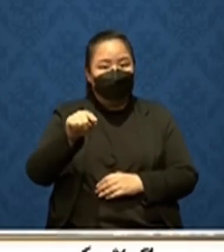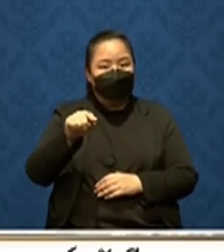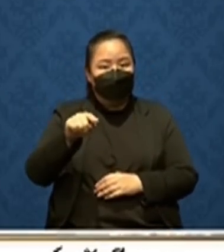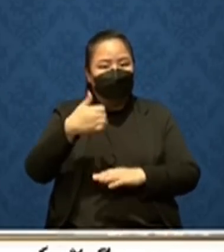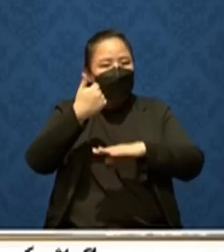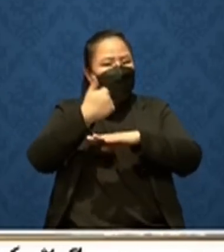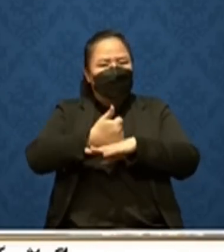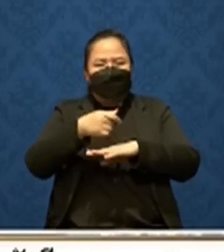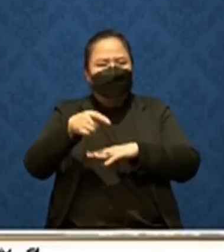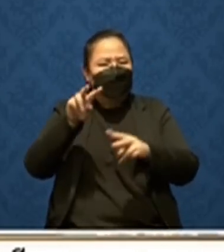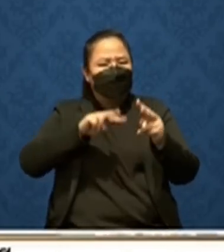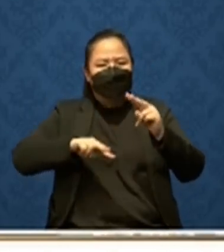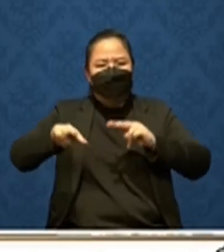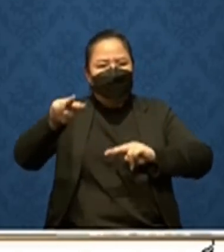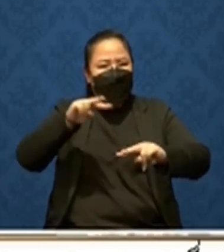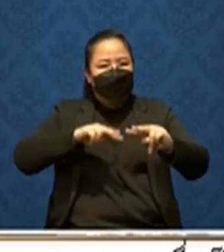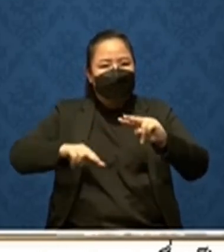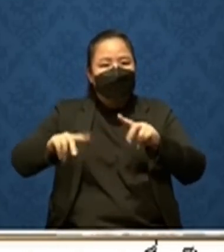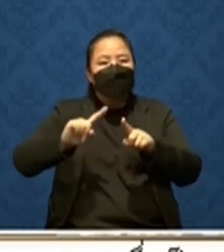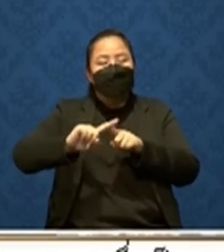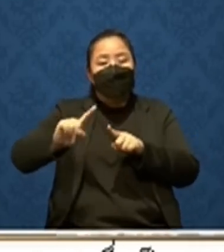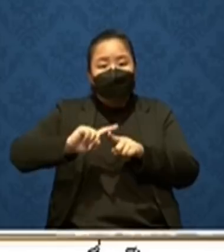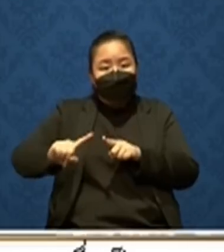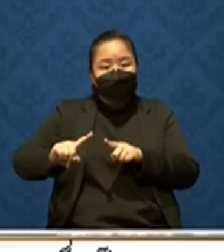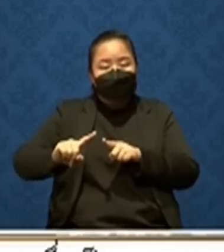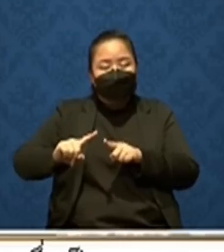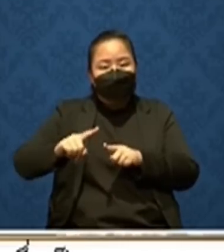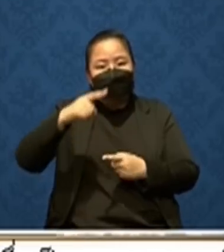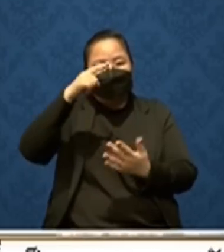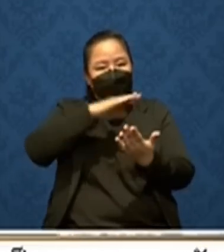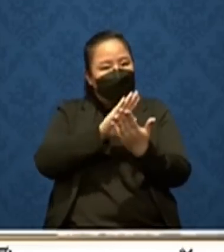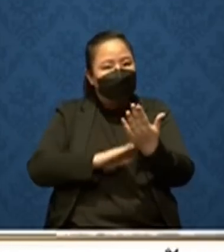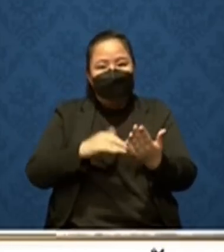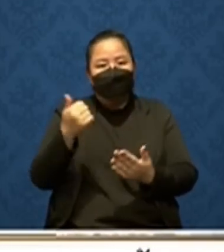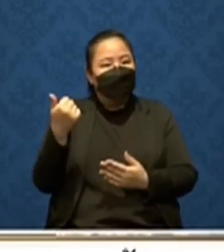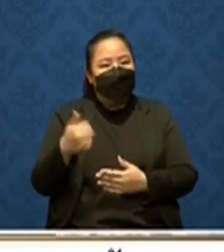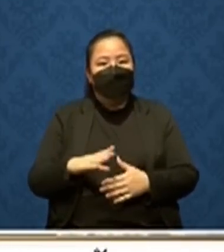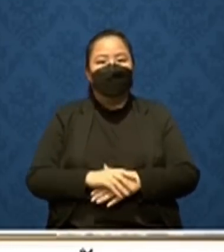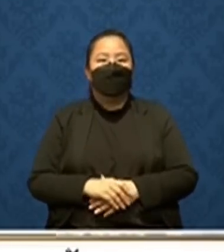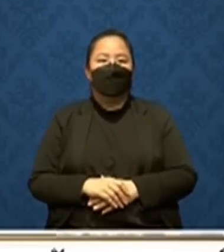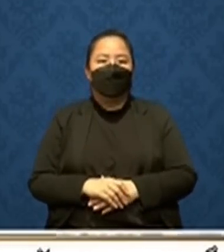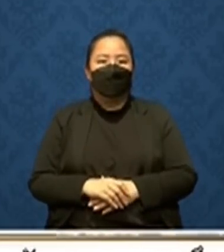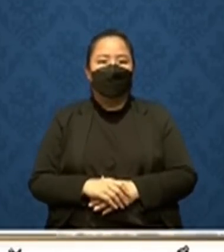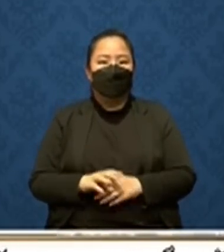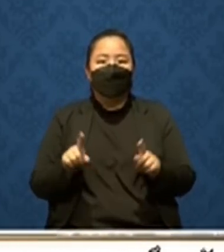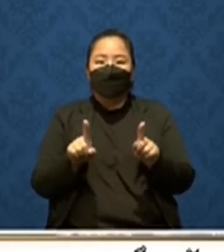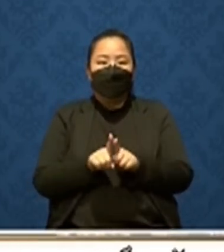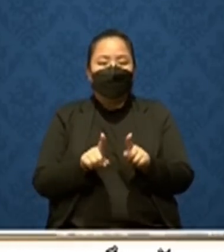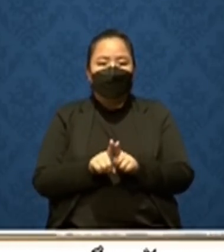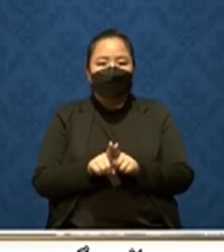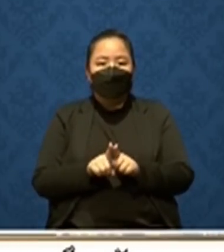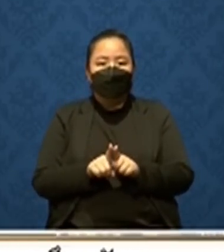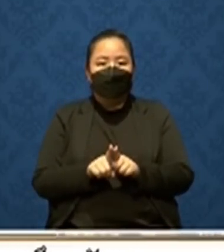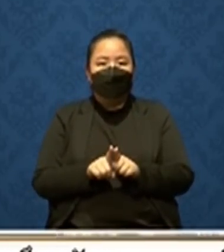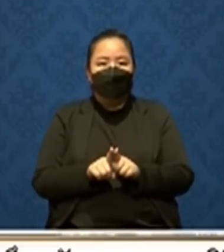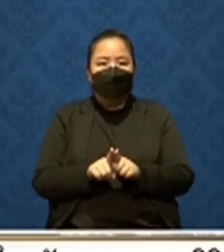ที่ไม่สามารถบริหารสาระการในภาวะวิกฤตได้ก็เหมือนกันป่ะทุกสิ่งทุกอย่างๆครับ